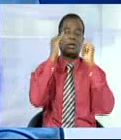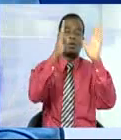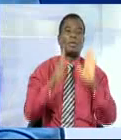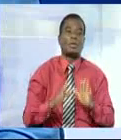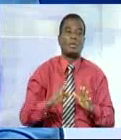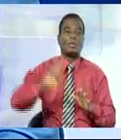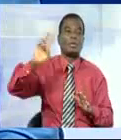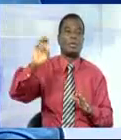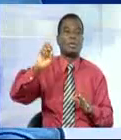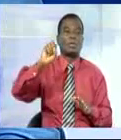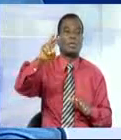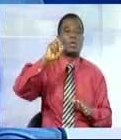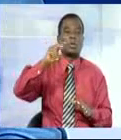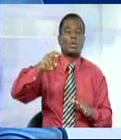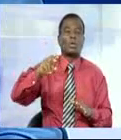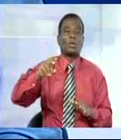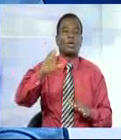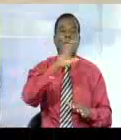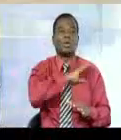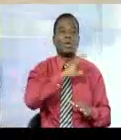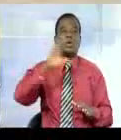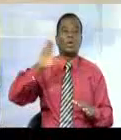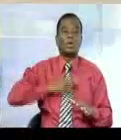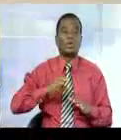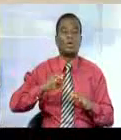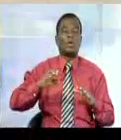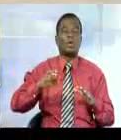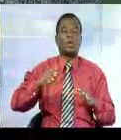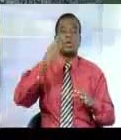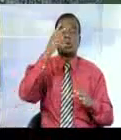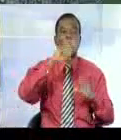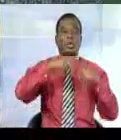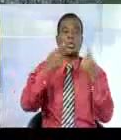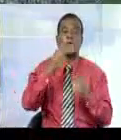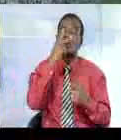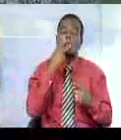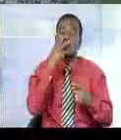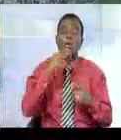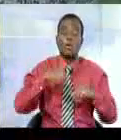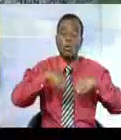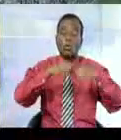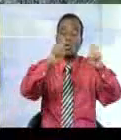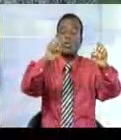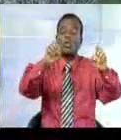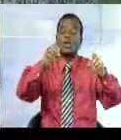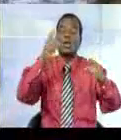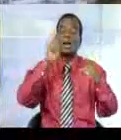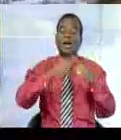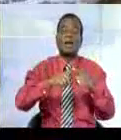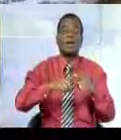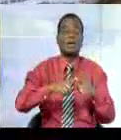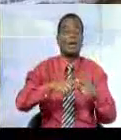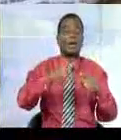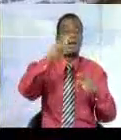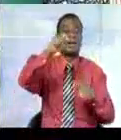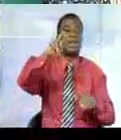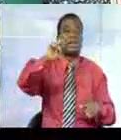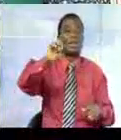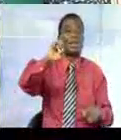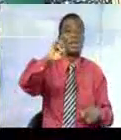le 12e congrès du PDCI-RDA se poursuit ce samedi au Palais des Sports de Trècheville. Ce congrès attend